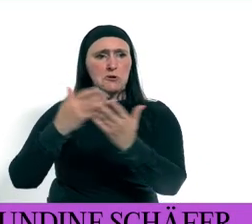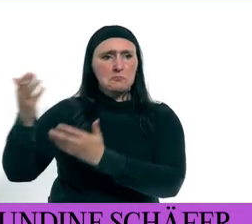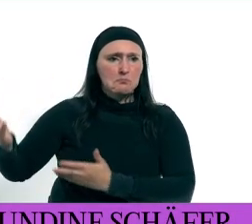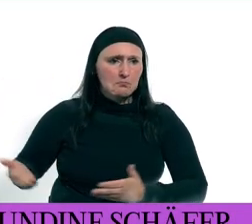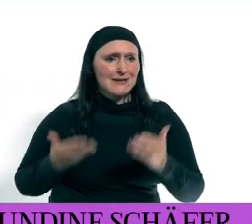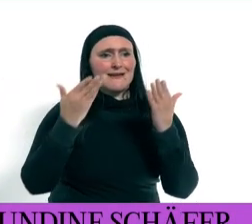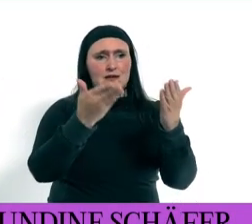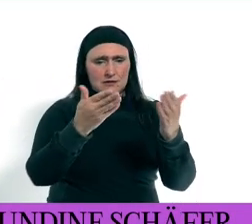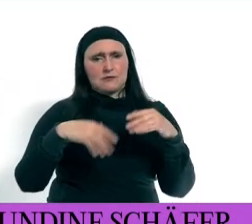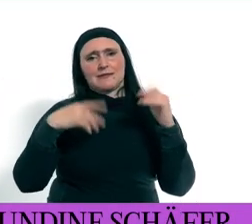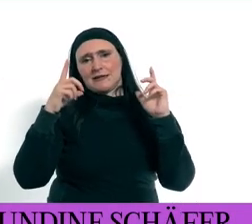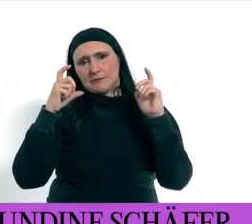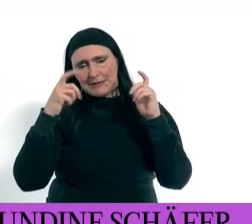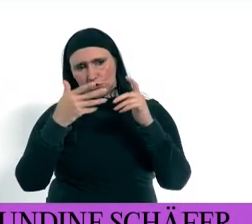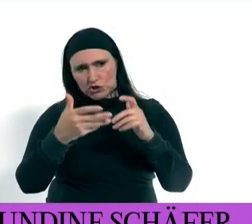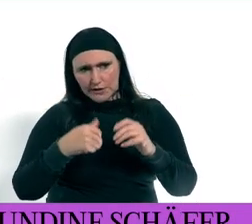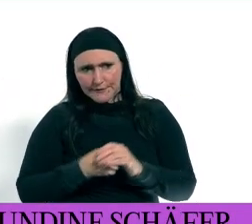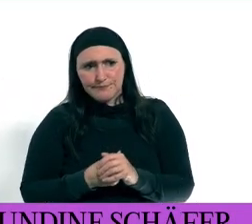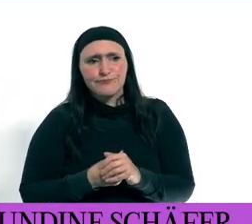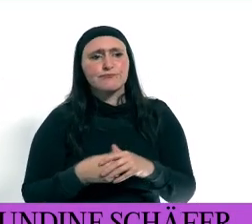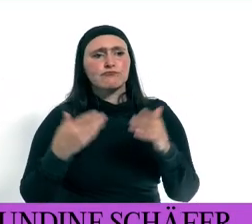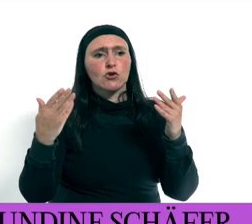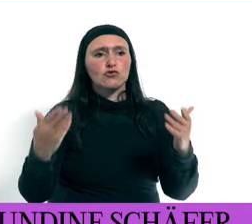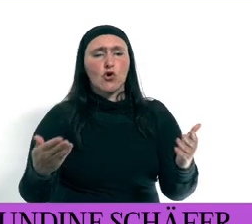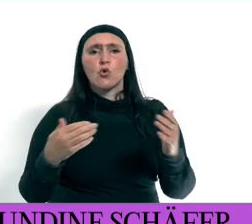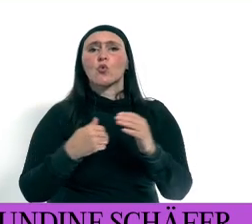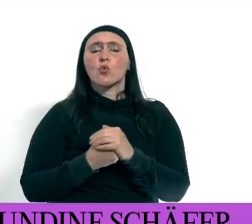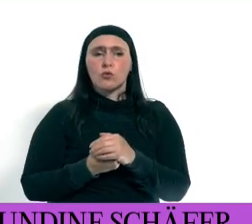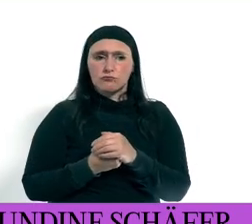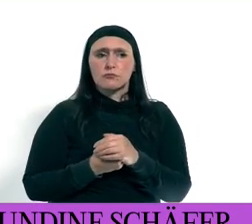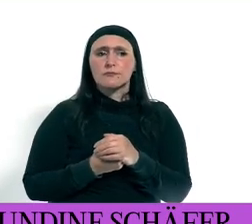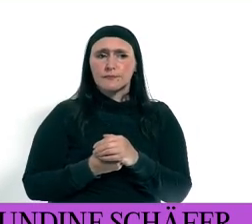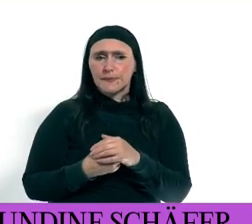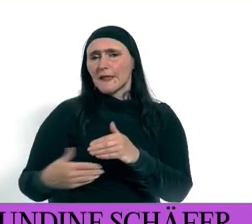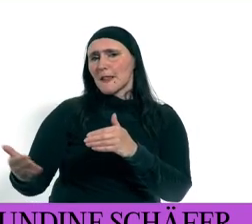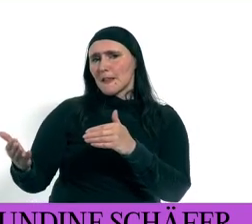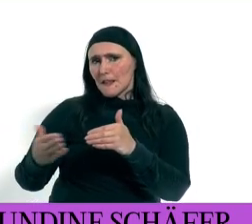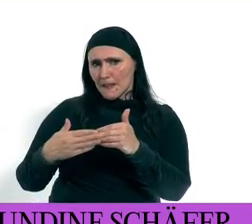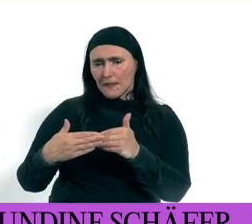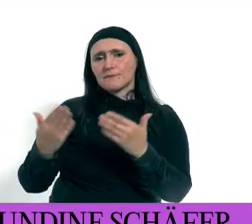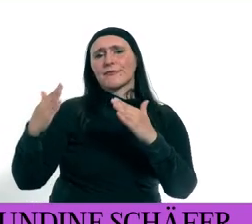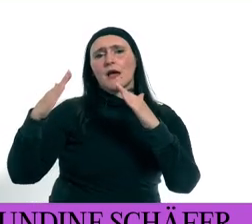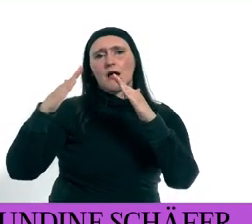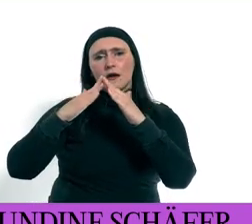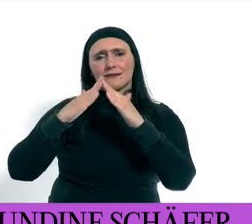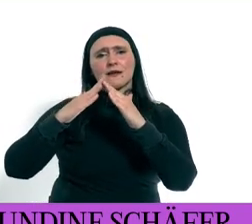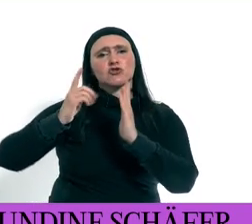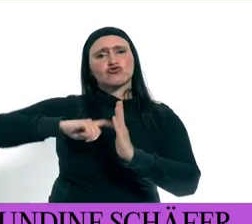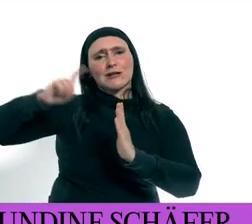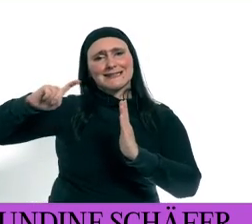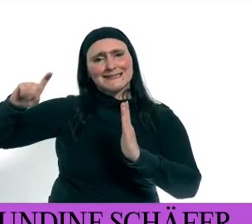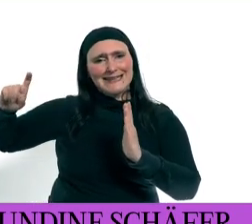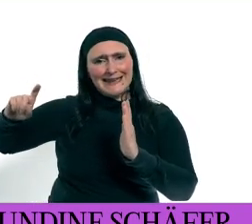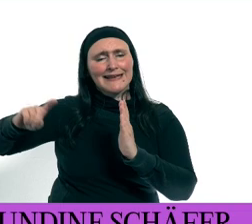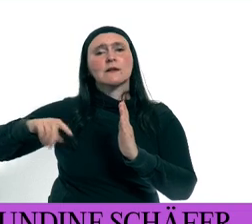temporären Dächer stellen. Hier haben wir zum Beispiel das Musterhaus der Statistik. Es befindet sich am Haus der Statistik,